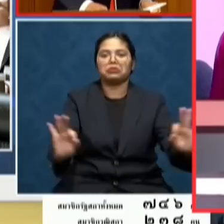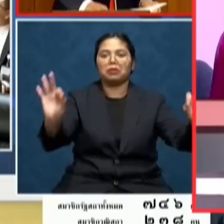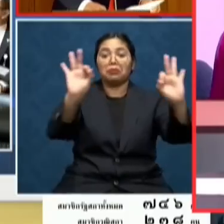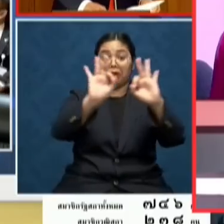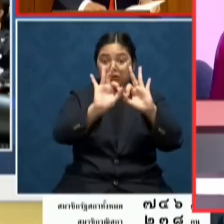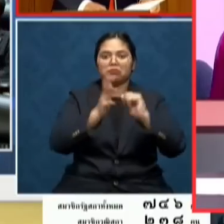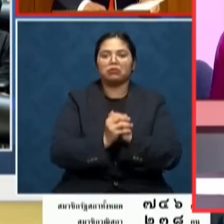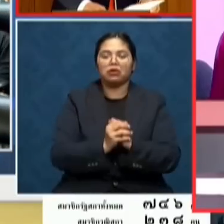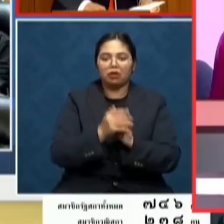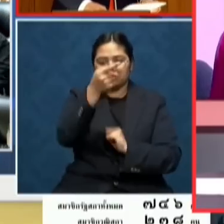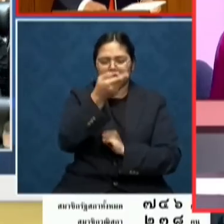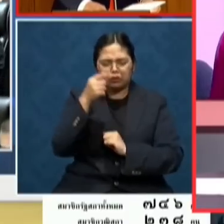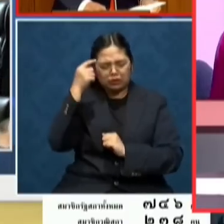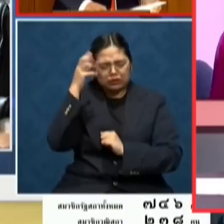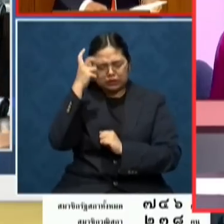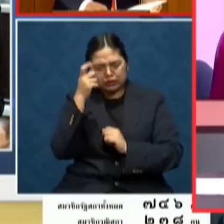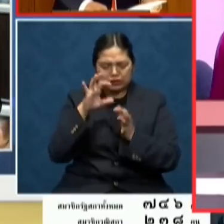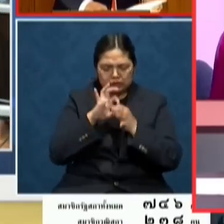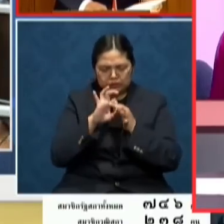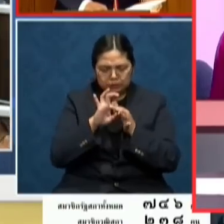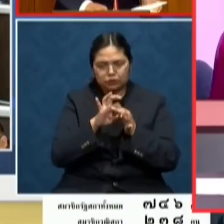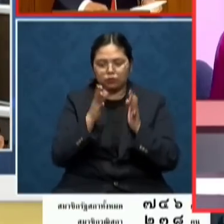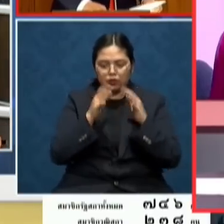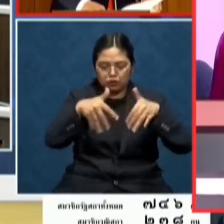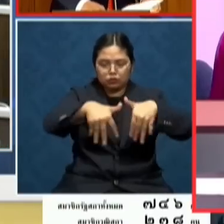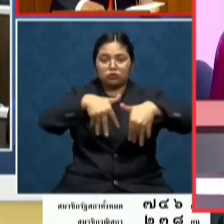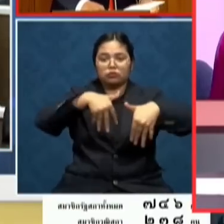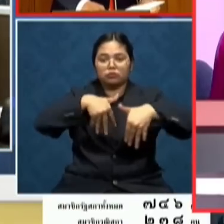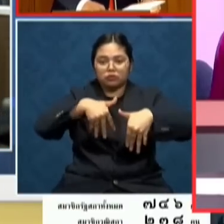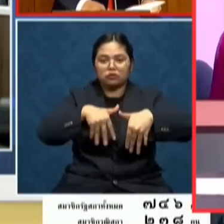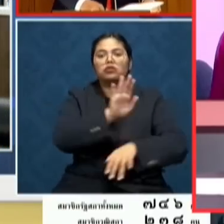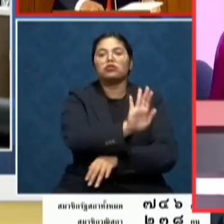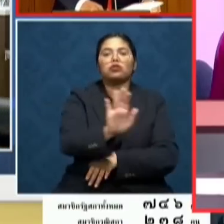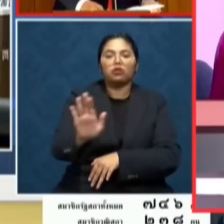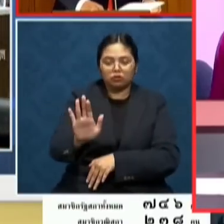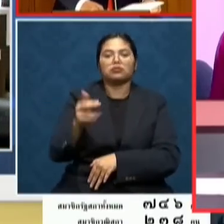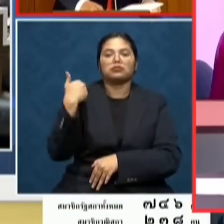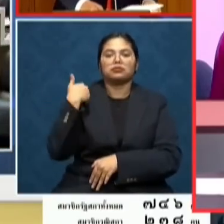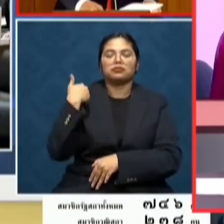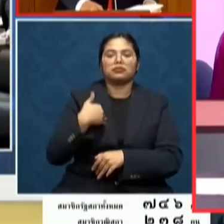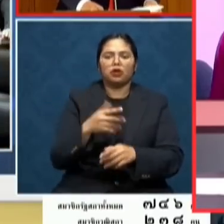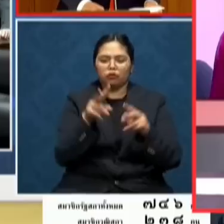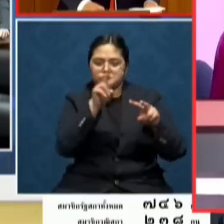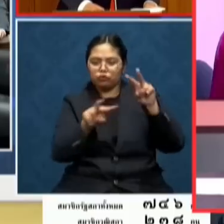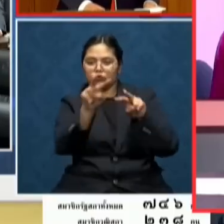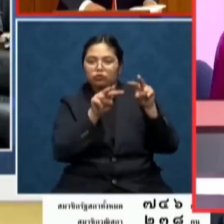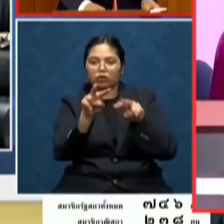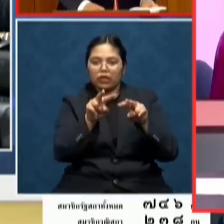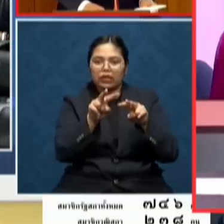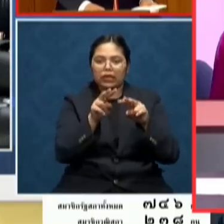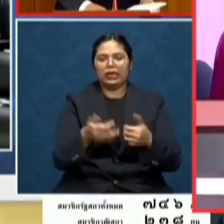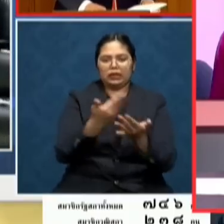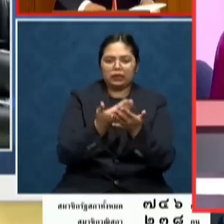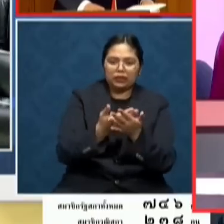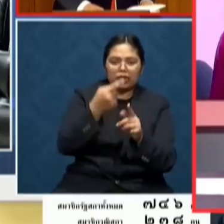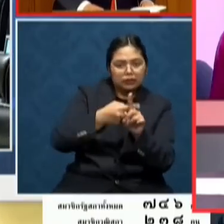นี่คือพอมีการถกกันเรื่องของแรงงานนายกเนี่ยเขาบอกว่านั่งฟังอยู่ขอให้ใจเย็นๆกันยังเช้าอยู่ตอน